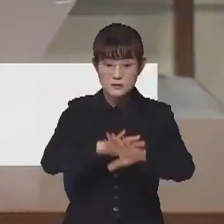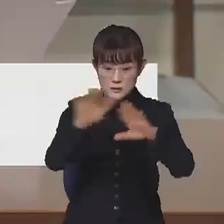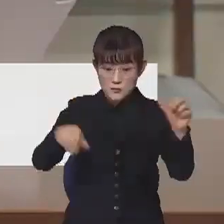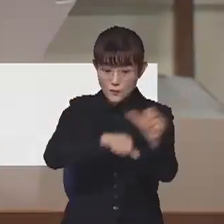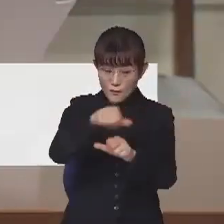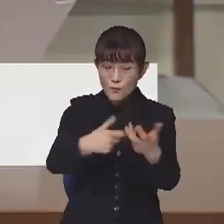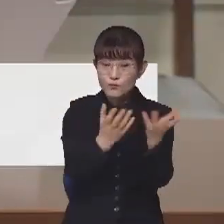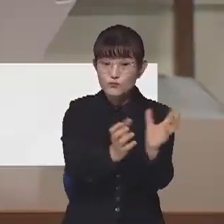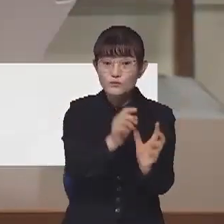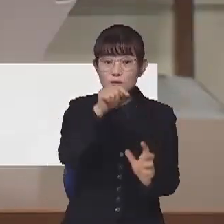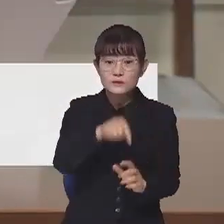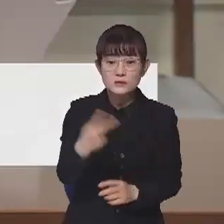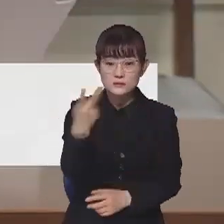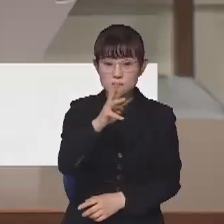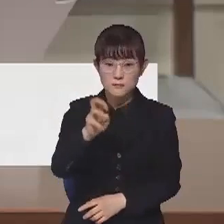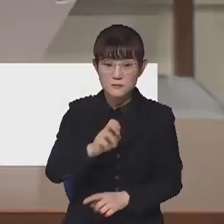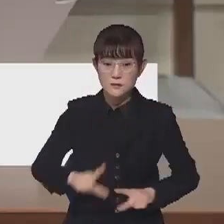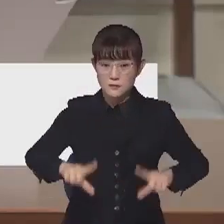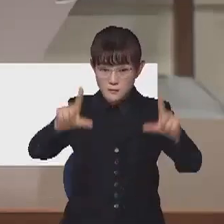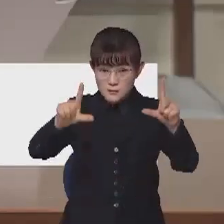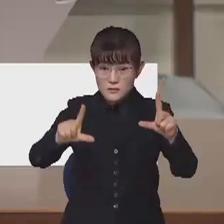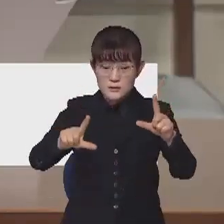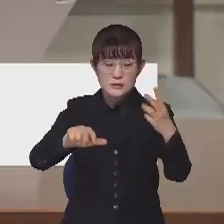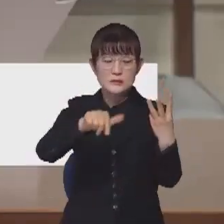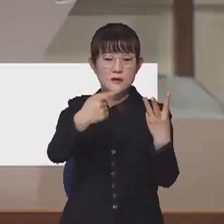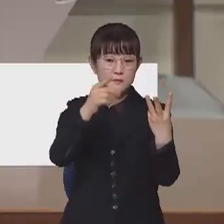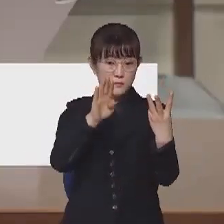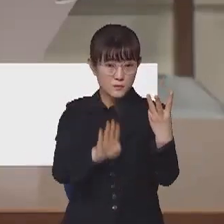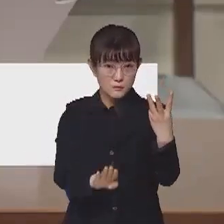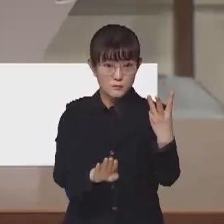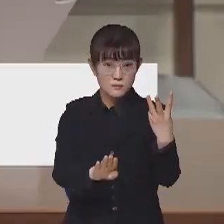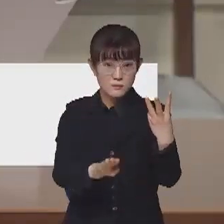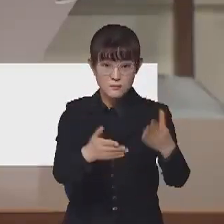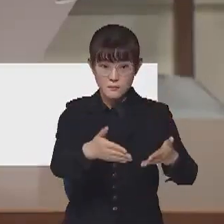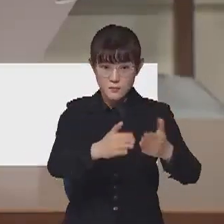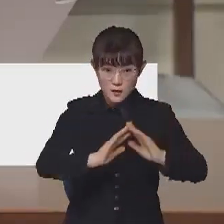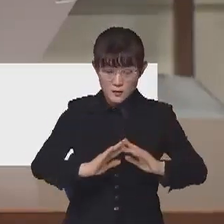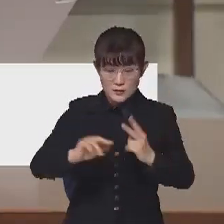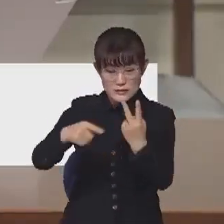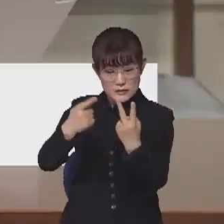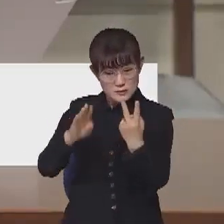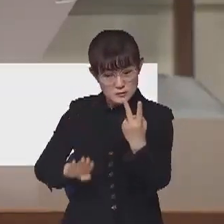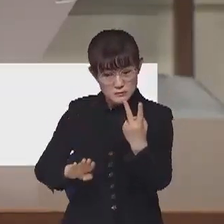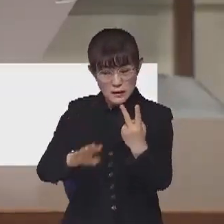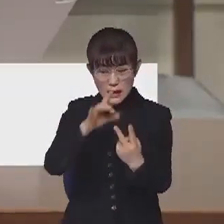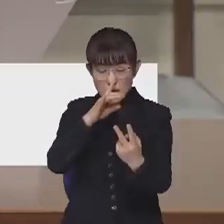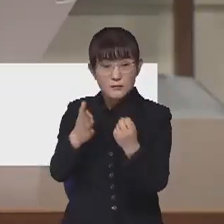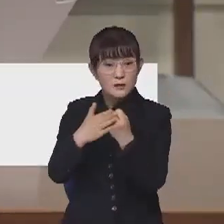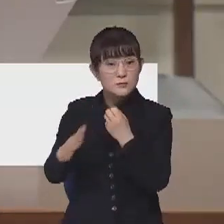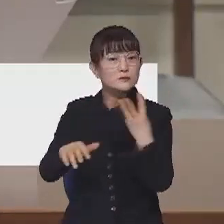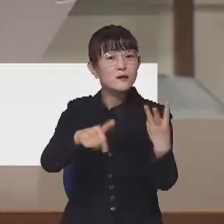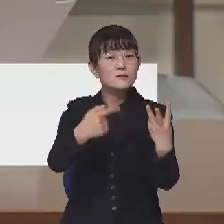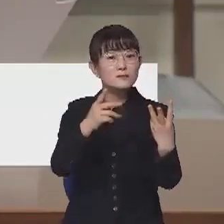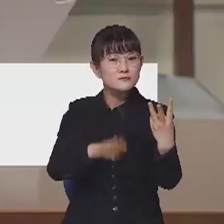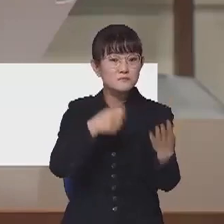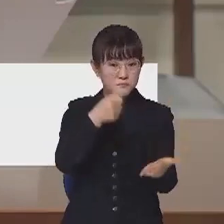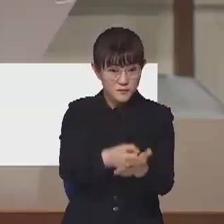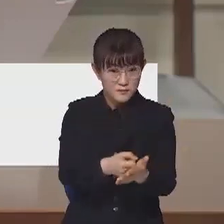기후환경국에서는요, 2030년까지 목표를 3등급으로 잡았어요. 2등급이 안 되니까 3등급으로 잡았겠죠.